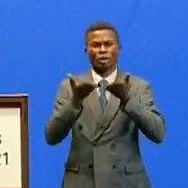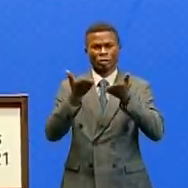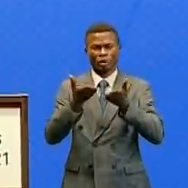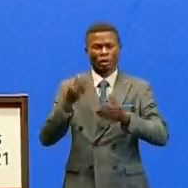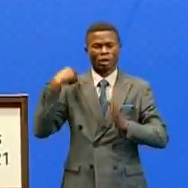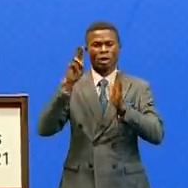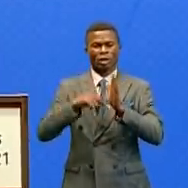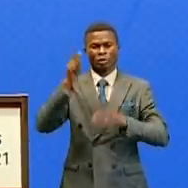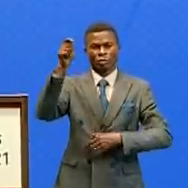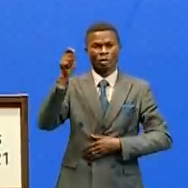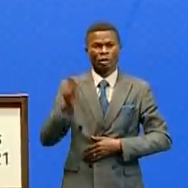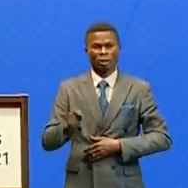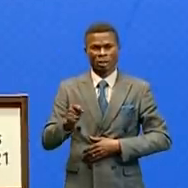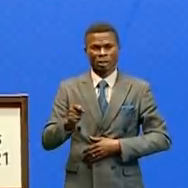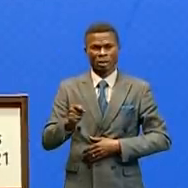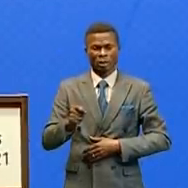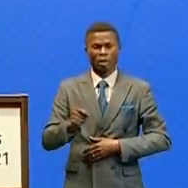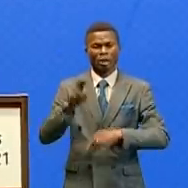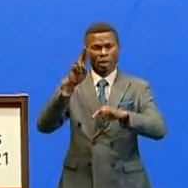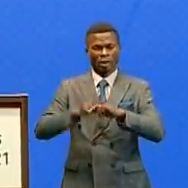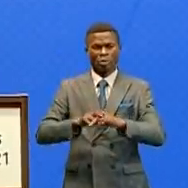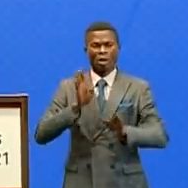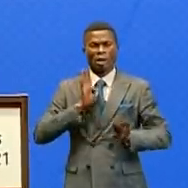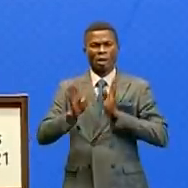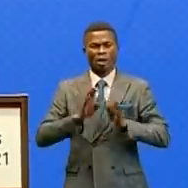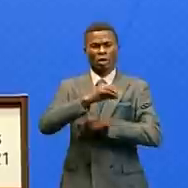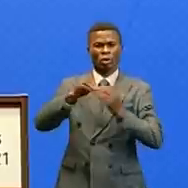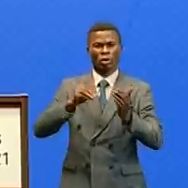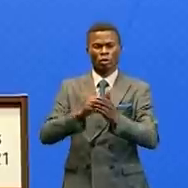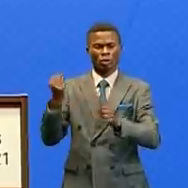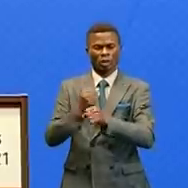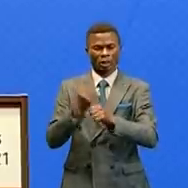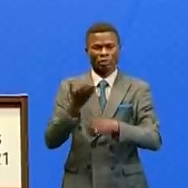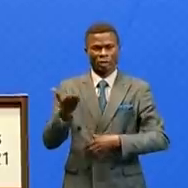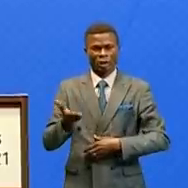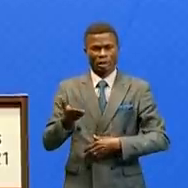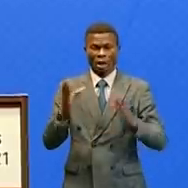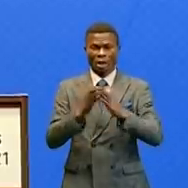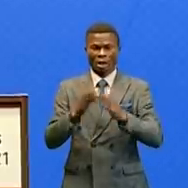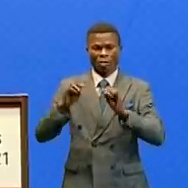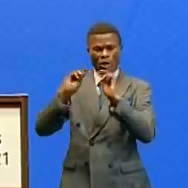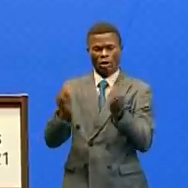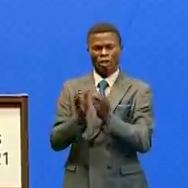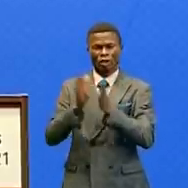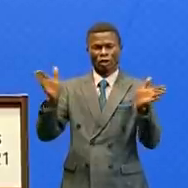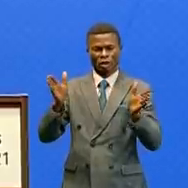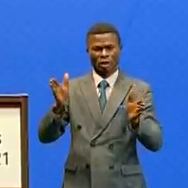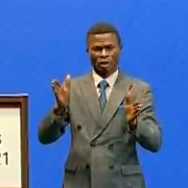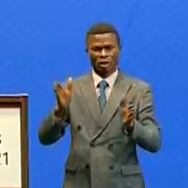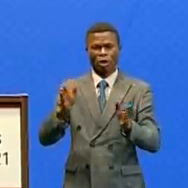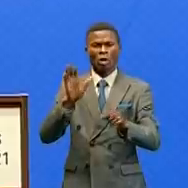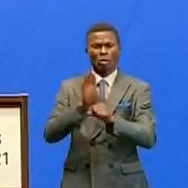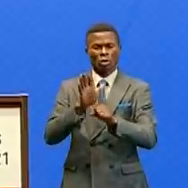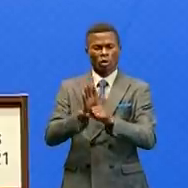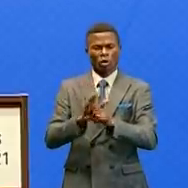le gouverneur militaire s'est installé à Beni, au cœur des opérations. Avec son quartier général, il